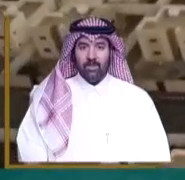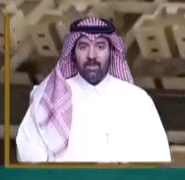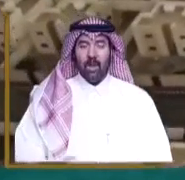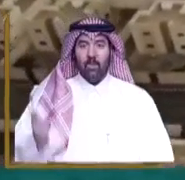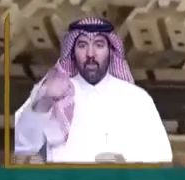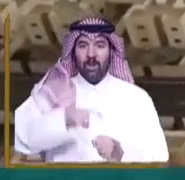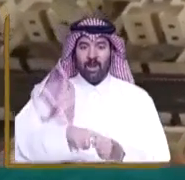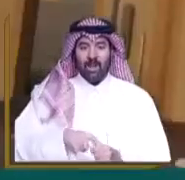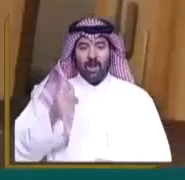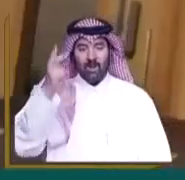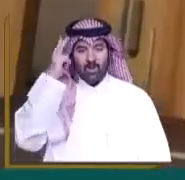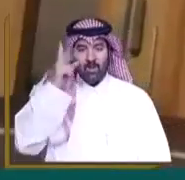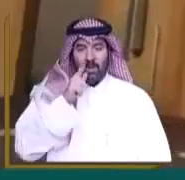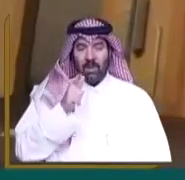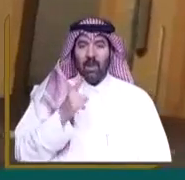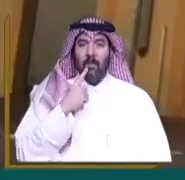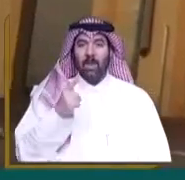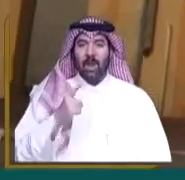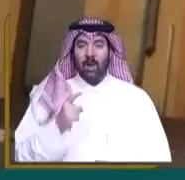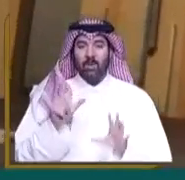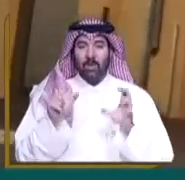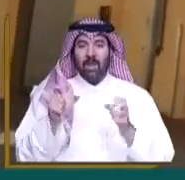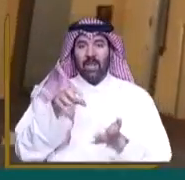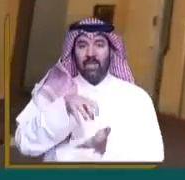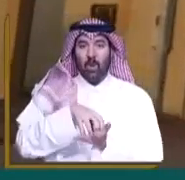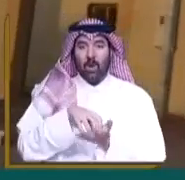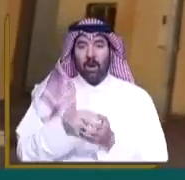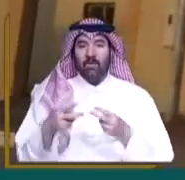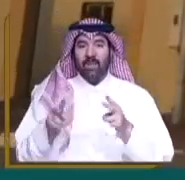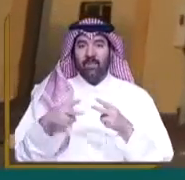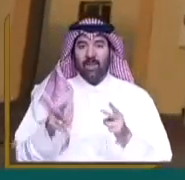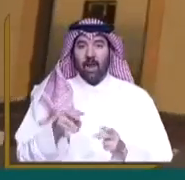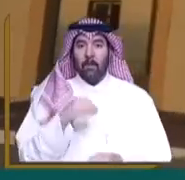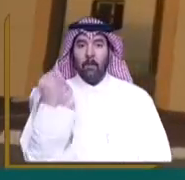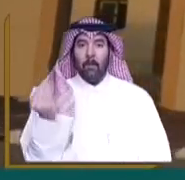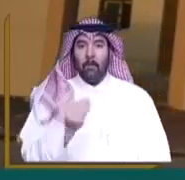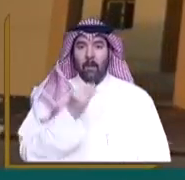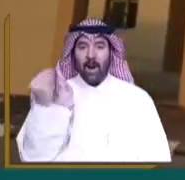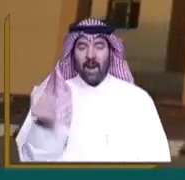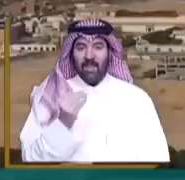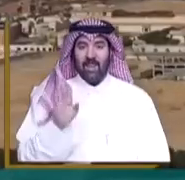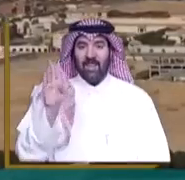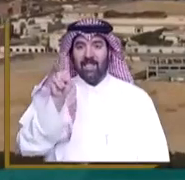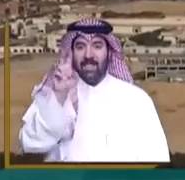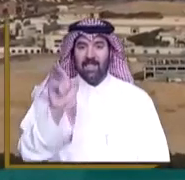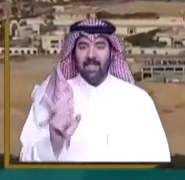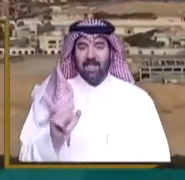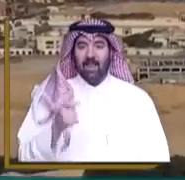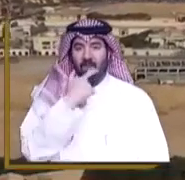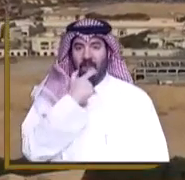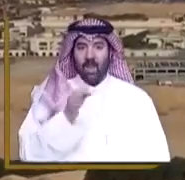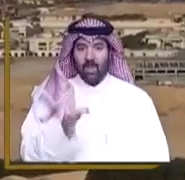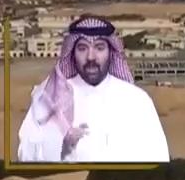بمشاركة من أكثر من 170 دولة، غدا انطلاق معرض سيتيسكيب العالمي في الرياض.